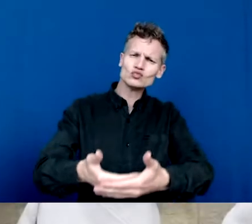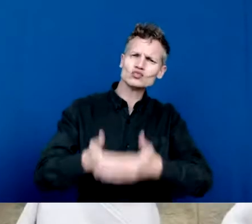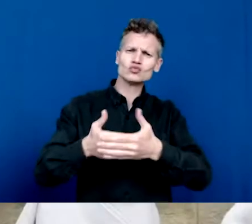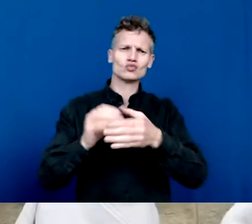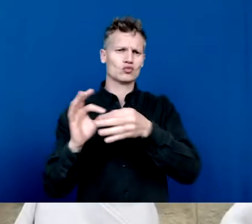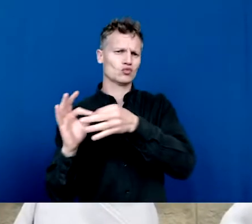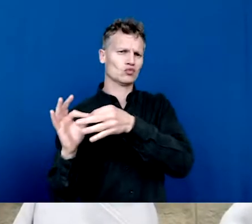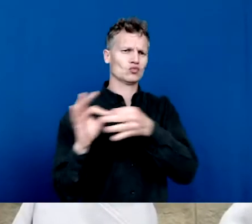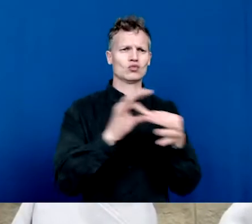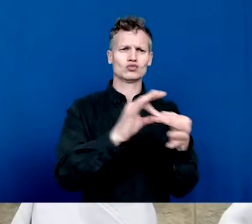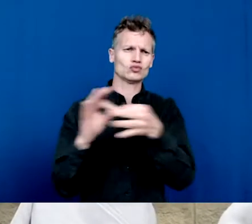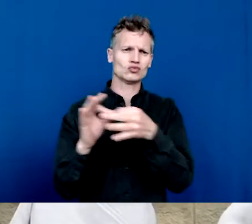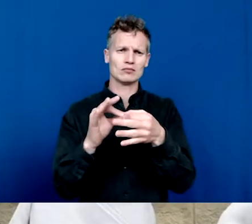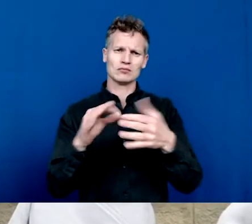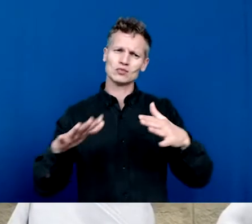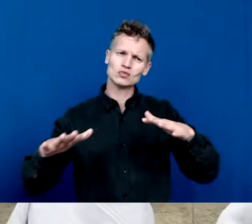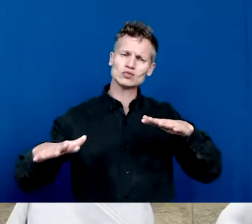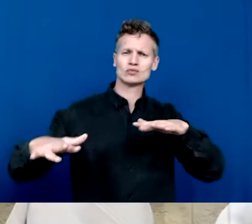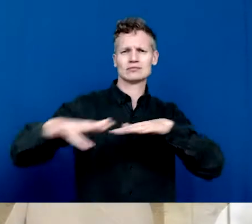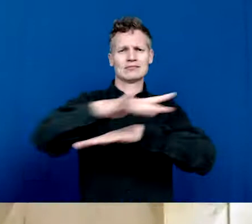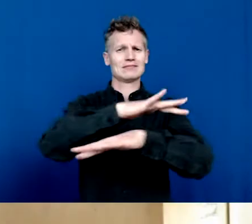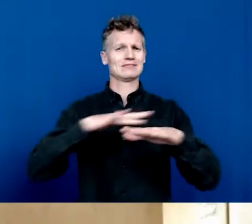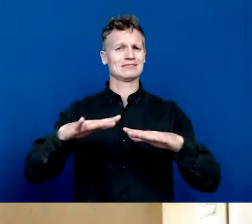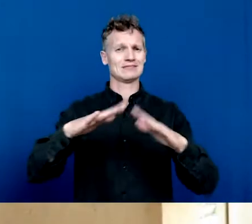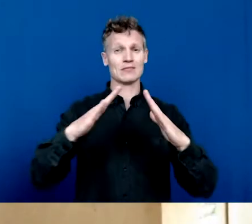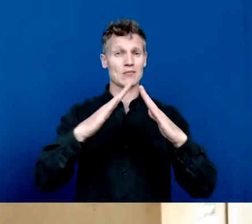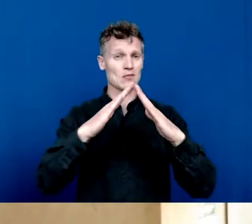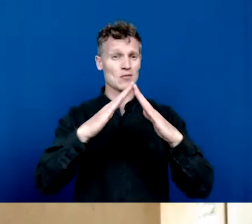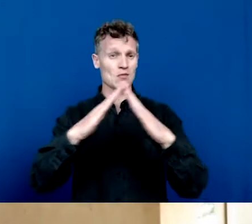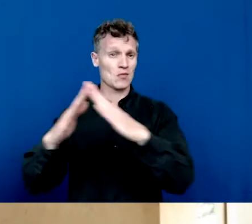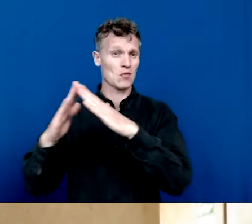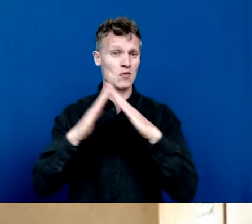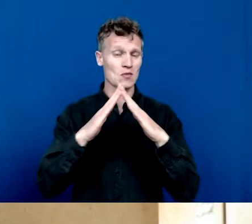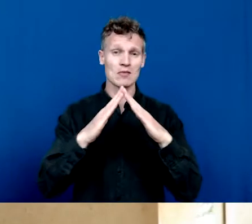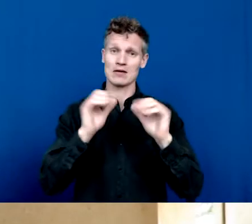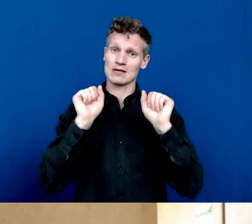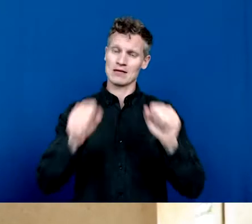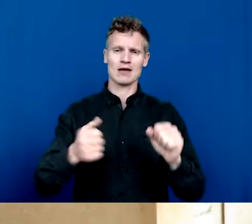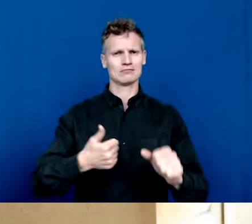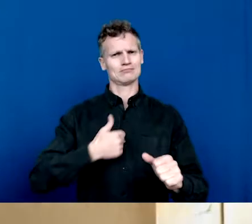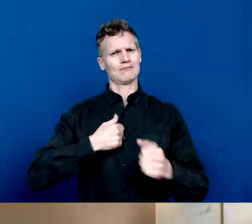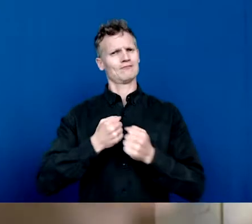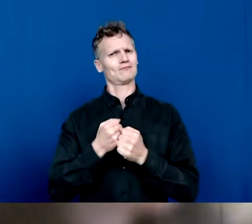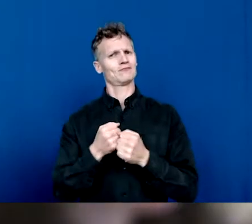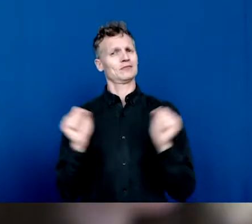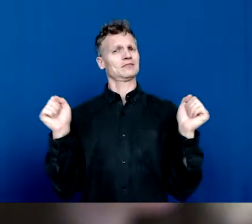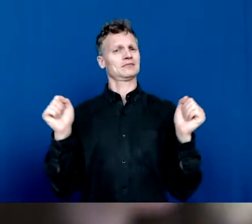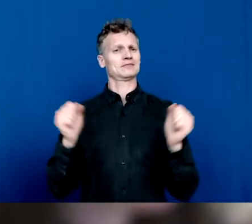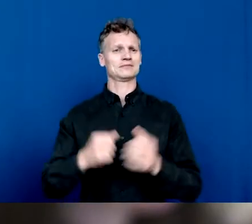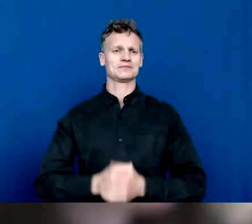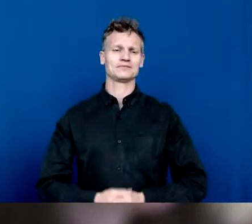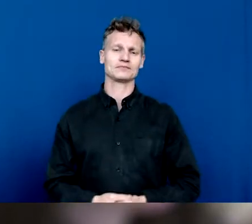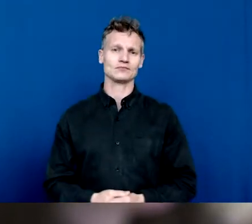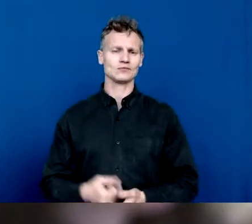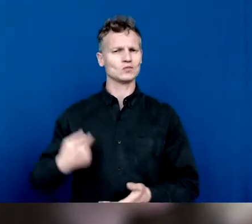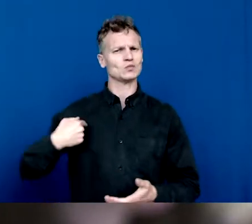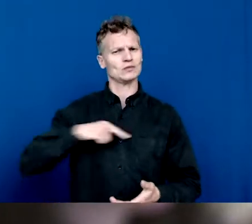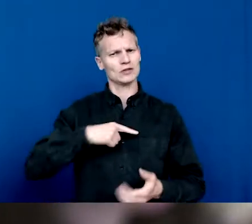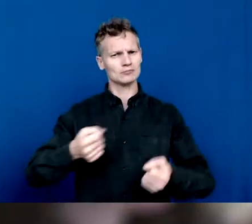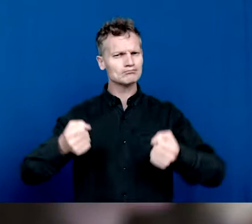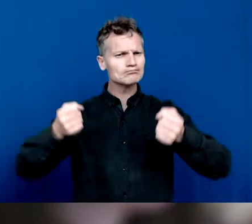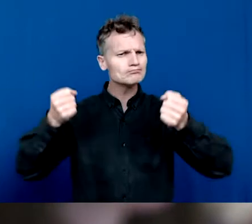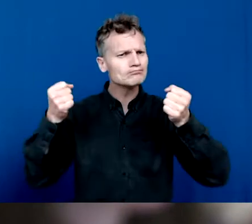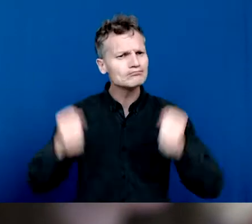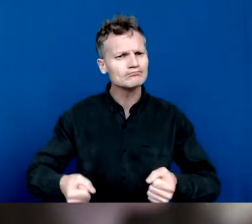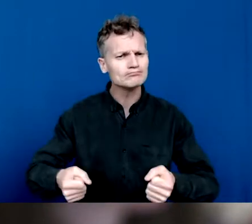dans leur société et dans leur foyer et sont libres d'être elles-mêmes. Nous sommes déterminés à